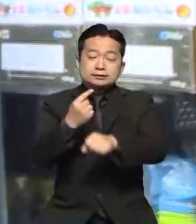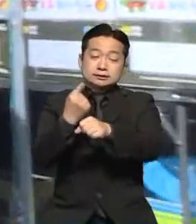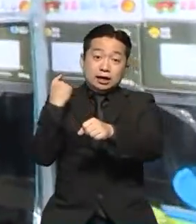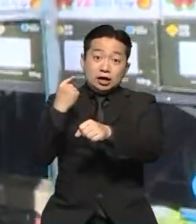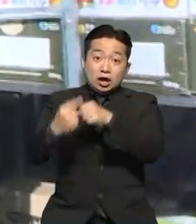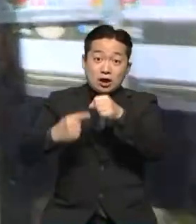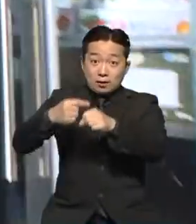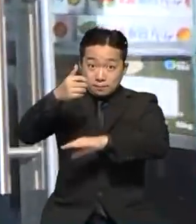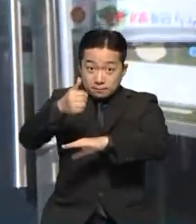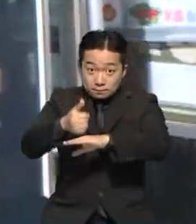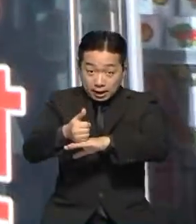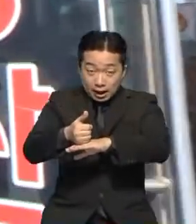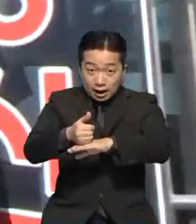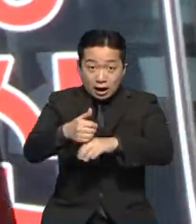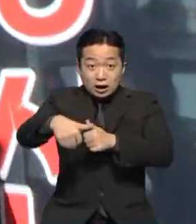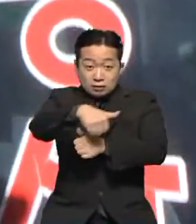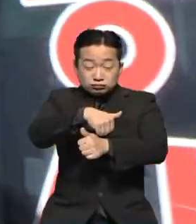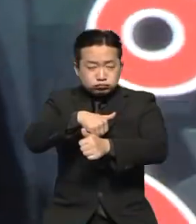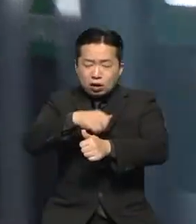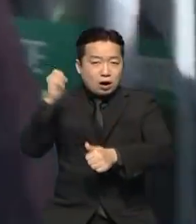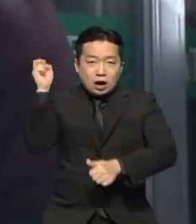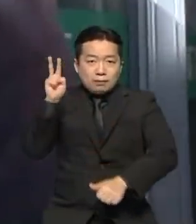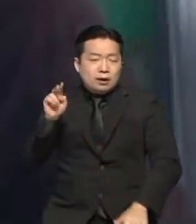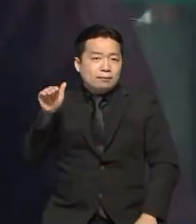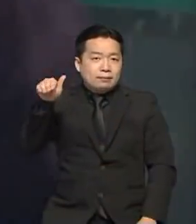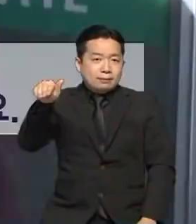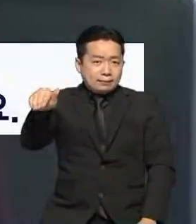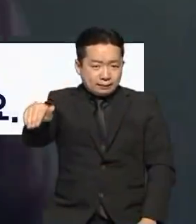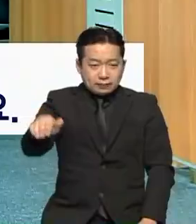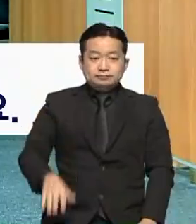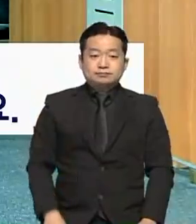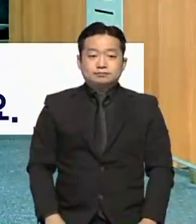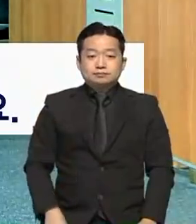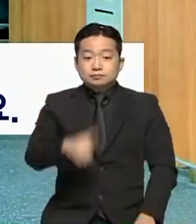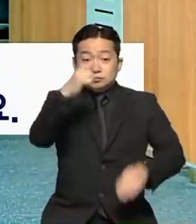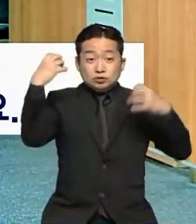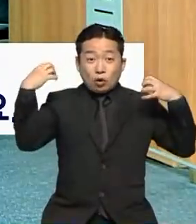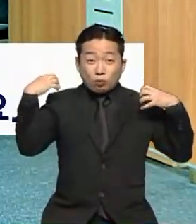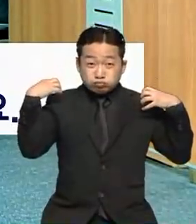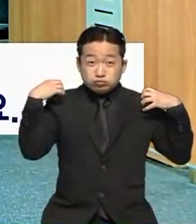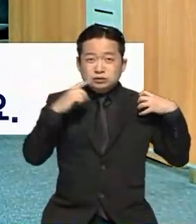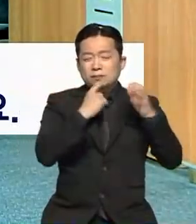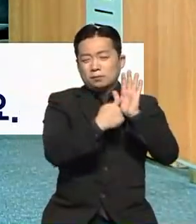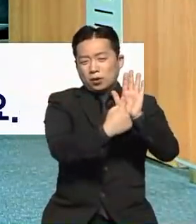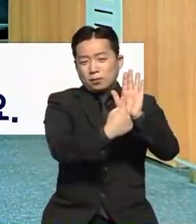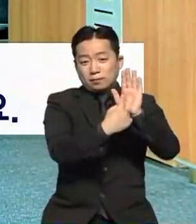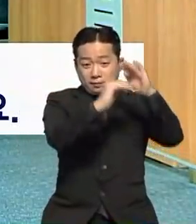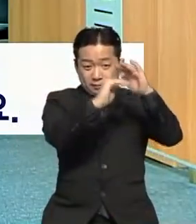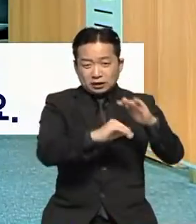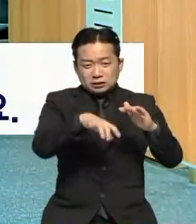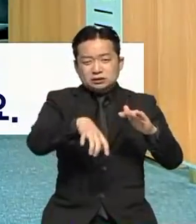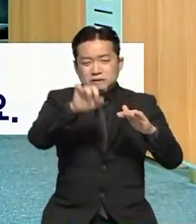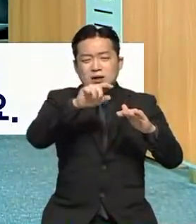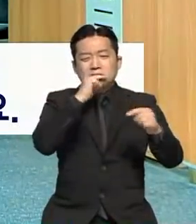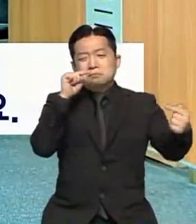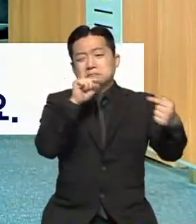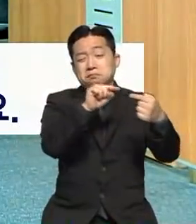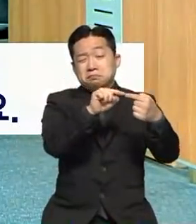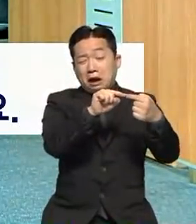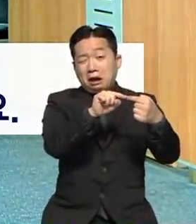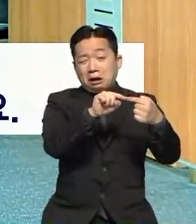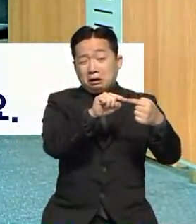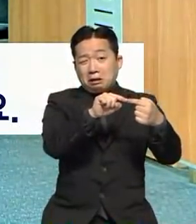연말부터 이런 흐름이 급격히 꺾였습니다. 정부의 예의가 처음으로 좀 맞지 않을까라는 생각이